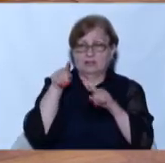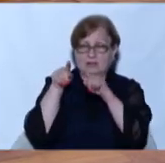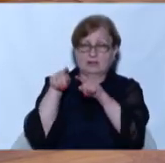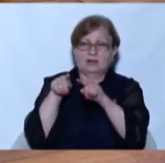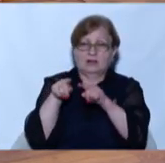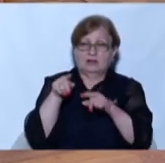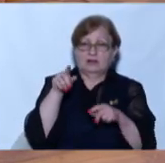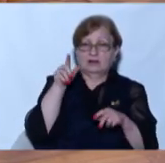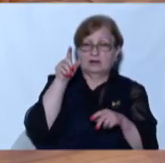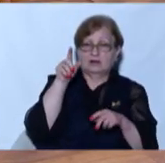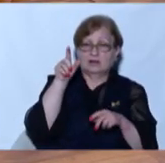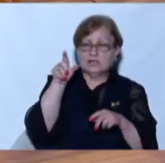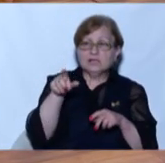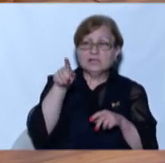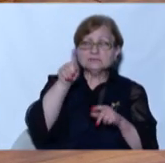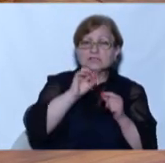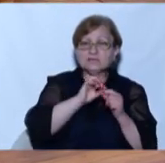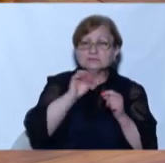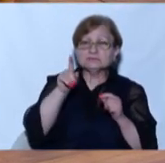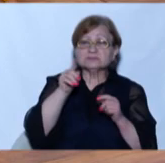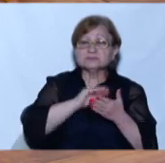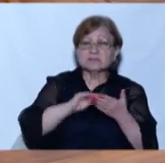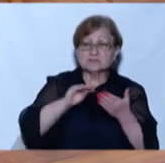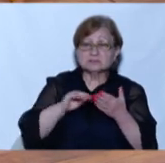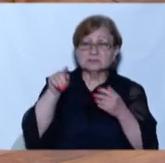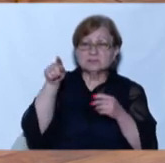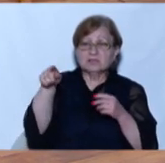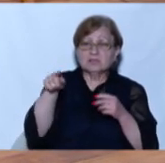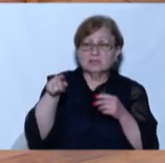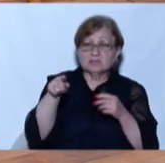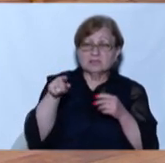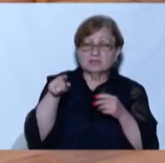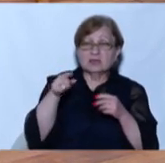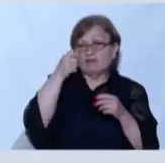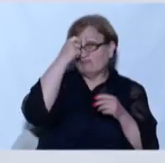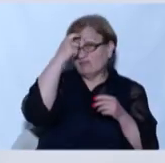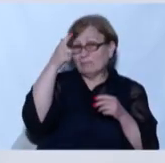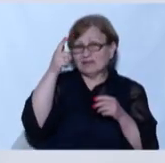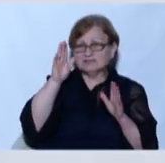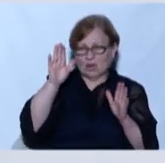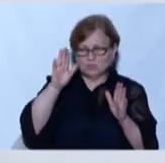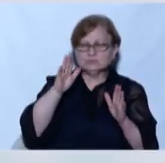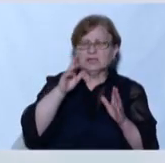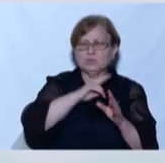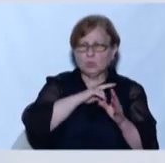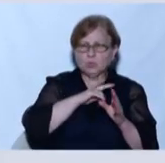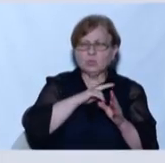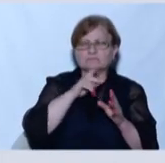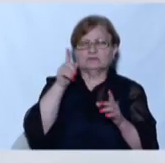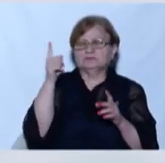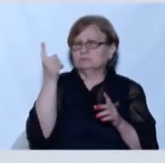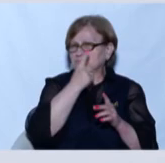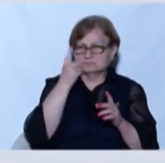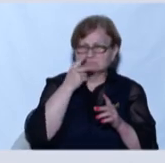ჩათვალა, რომ ეს ხაზი რაც არის ქართული წერლობისა, უშუალოდ ვეფხვის ტყავსაზე, რომელსაც აღმერთებდა ვეფხვის ტყავსანი